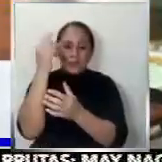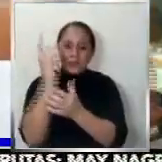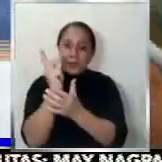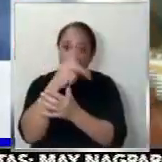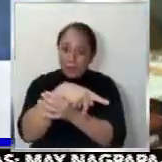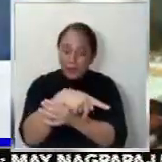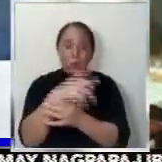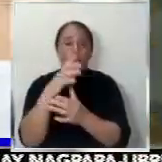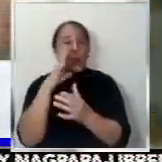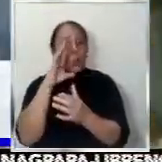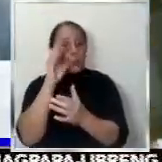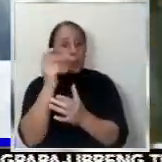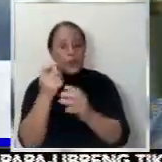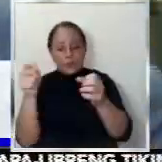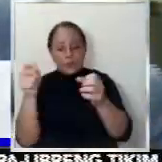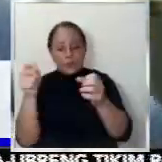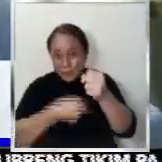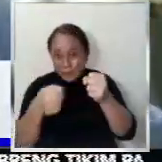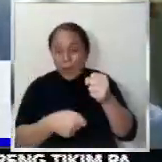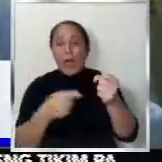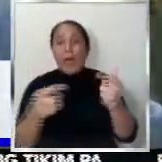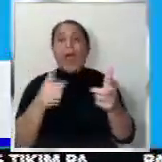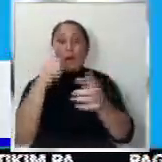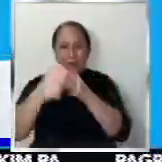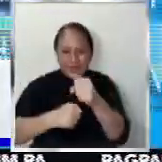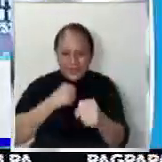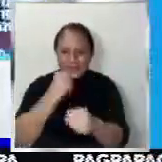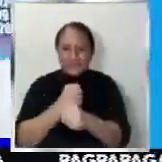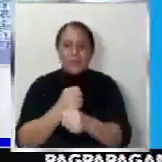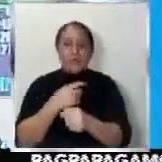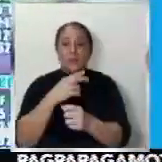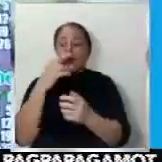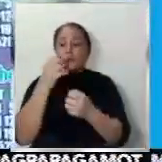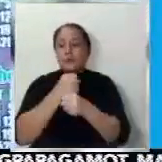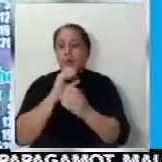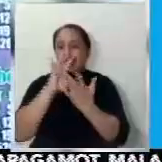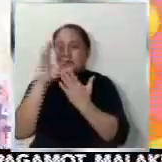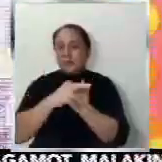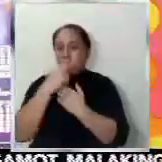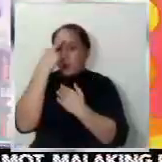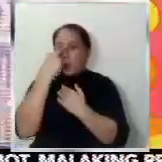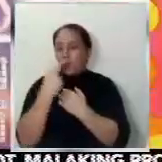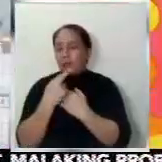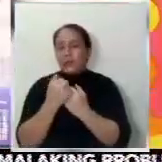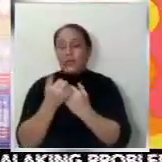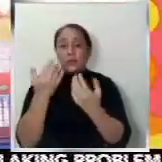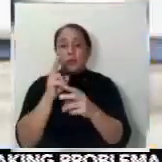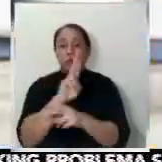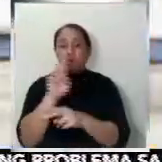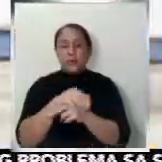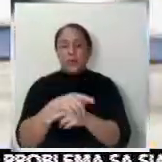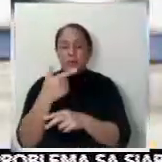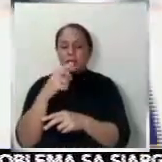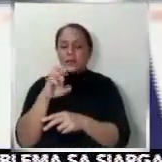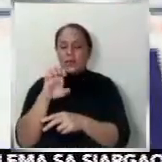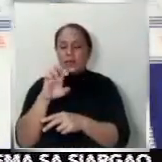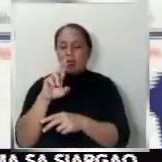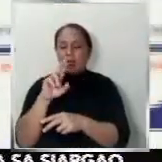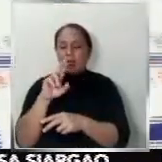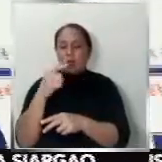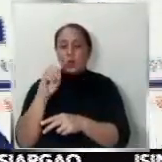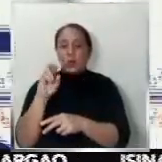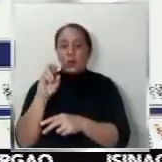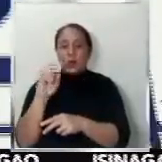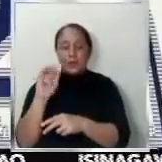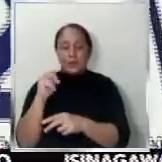aanihin, yun ang isang taon. Ang nag-imbento ng kalendaryo ay mga Roman. Ang ginagamit nating kalendaryo ngayon ay Gregorian calendar, na imbento ng panahon ni